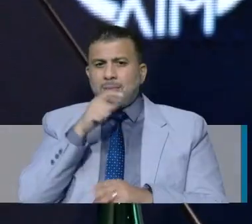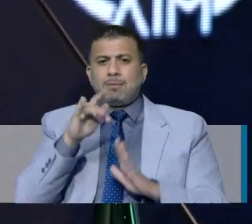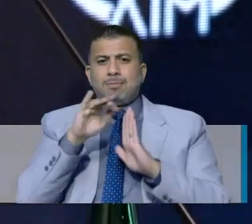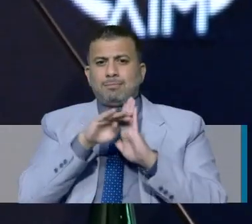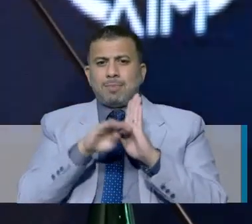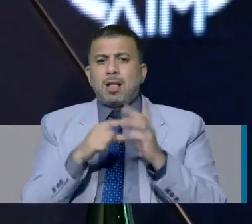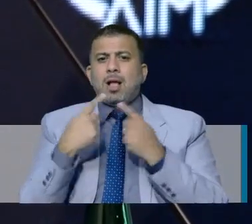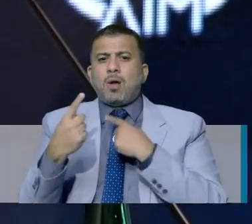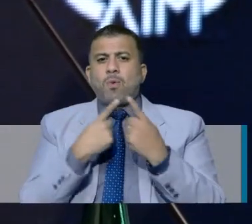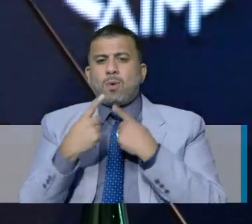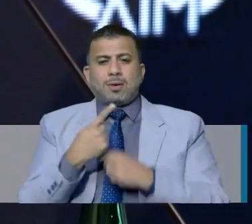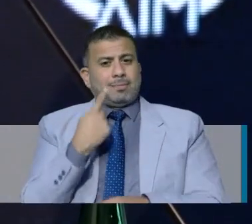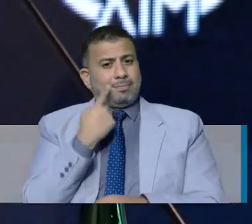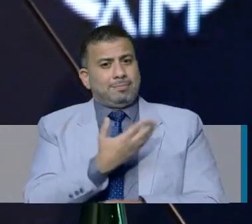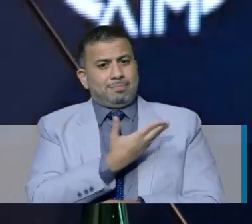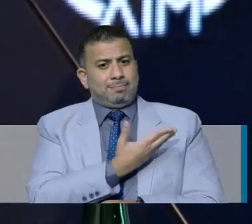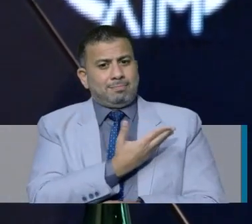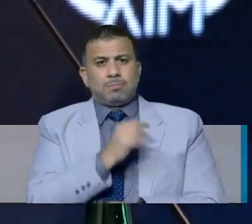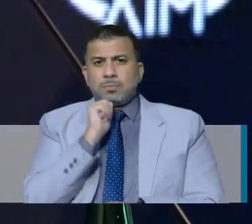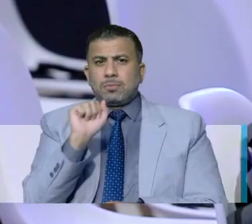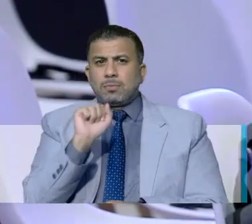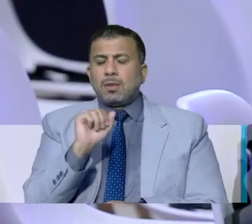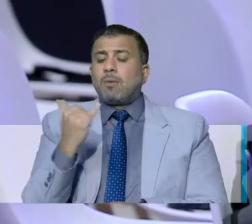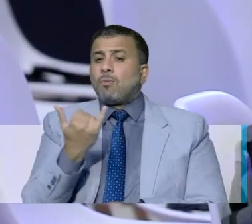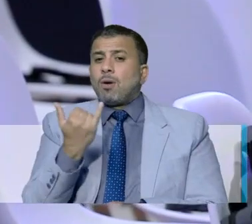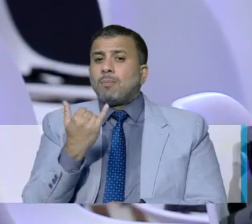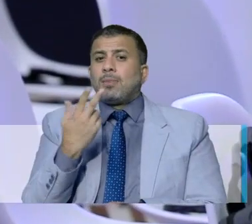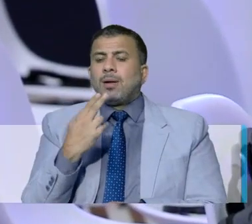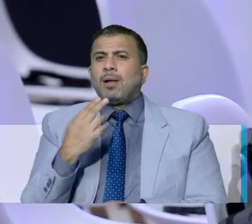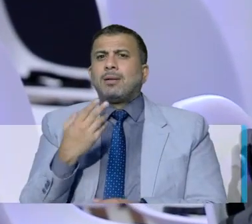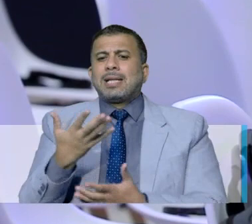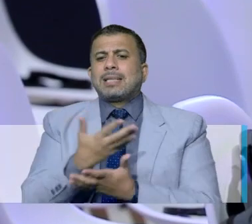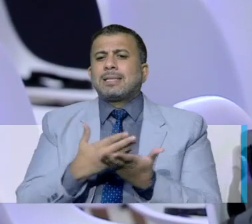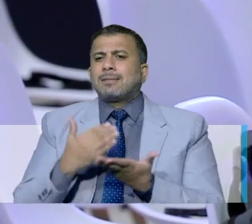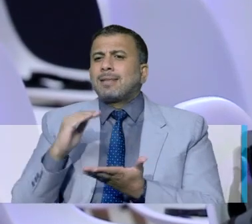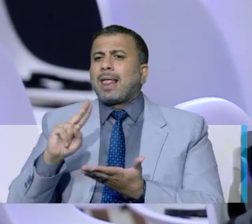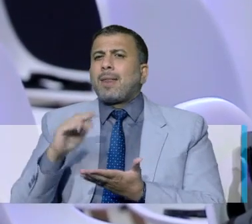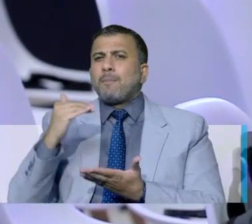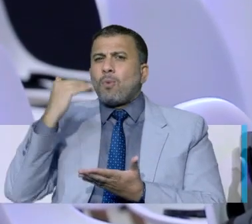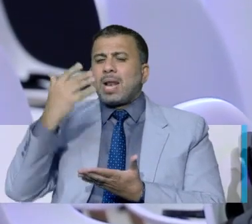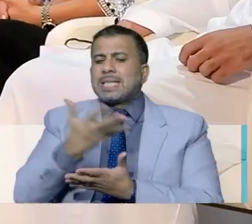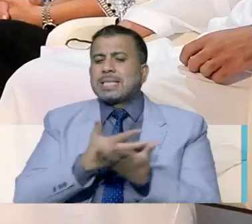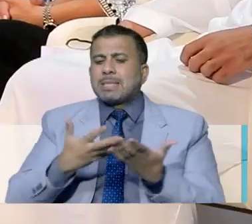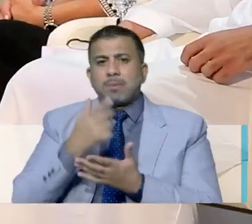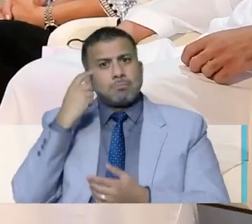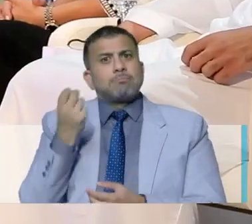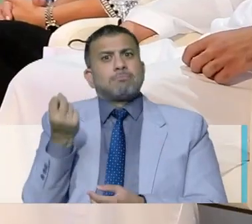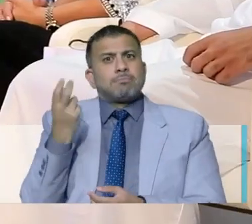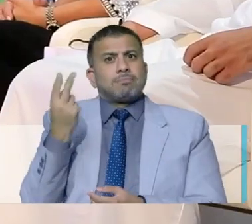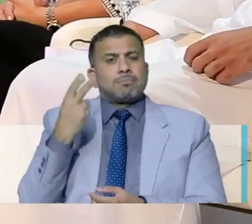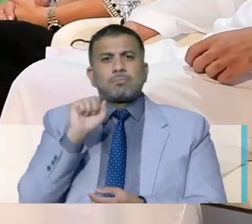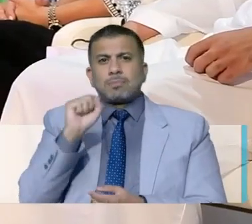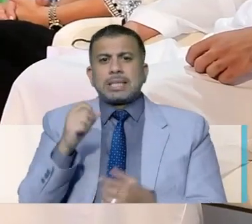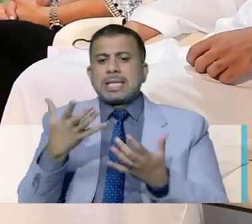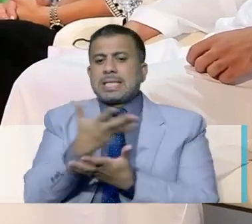جلستين حواريتين تناولتا الأبعاد التنموية المستدامة للاستثمار وآليات الترويج المبتكرة